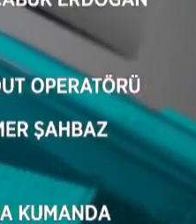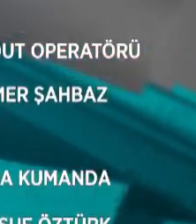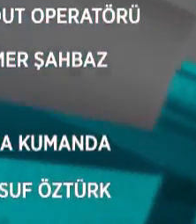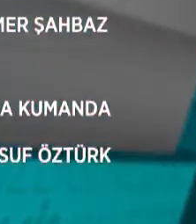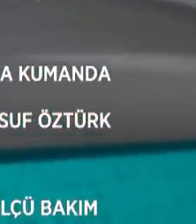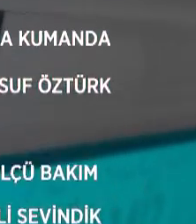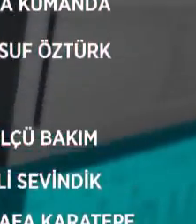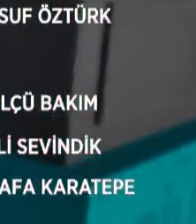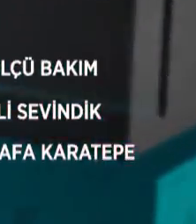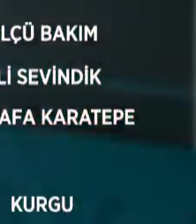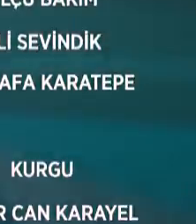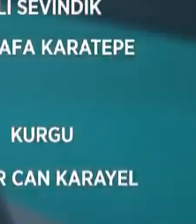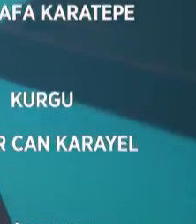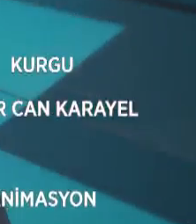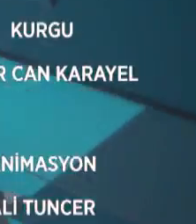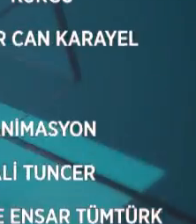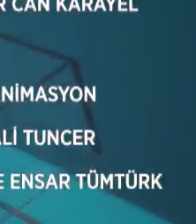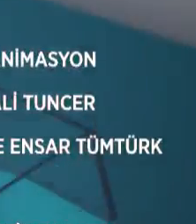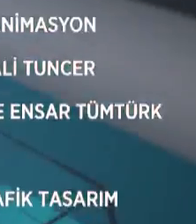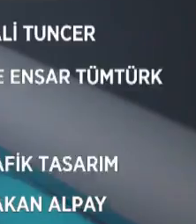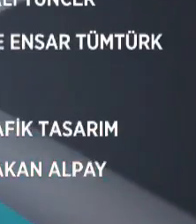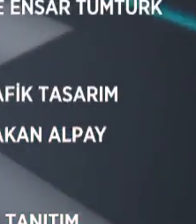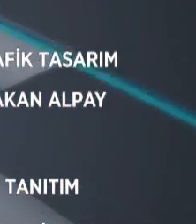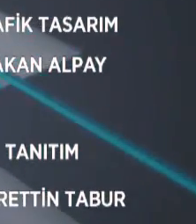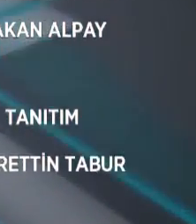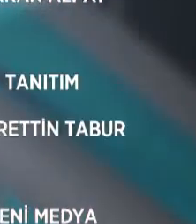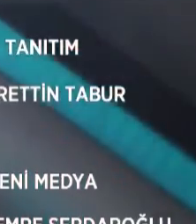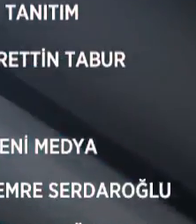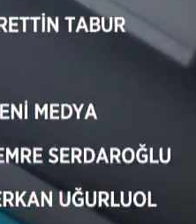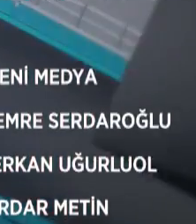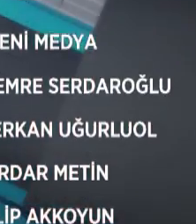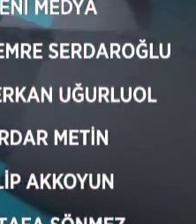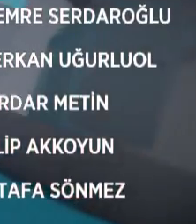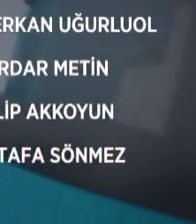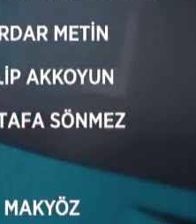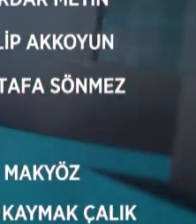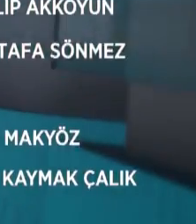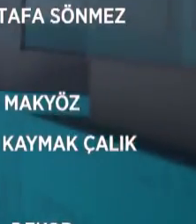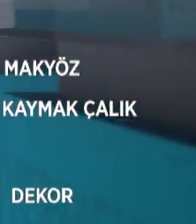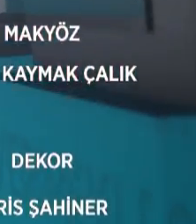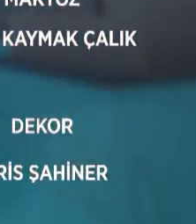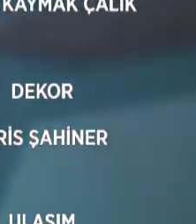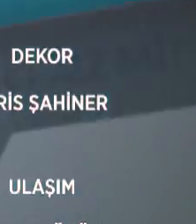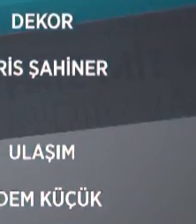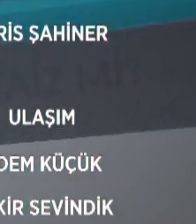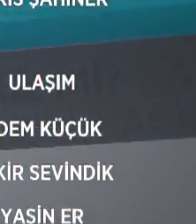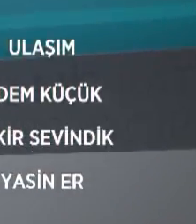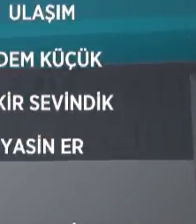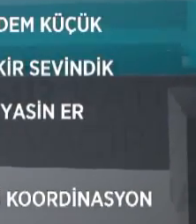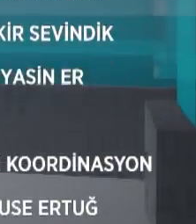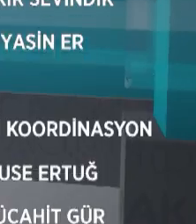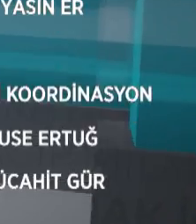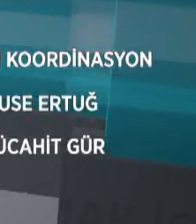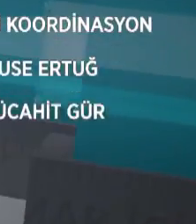Rüşür farz mıdır, vacip midir? Herhalde orasını bozan bir hanımefendi bu. Dinimizde zorlama var mıdır? Hangi kişiler